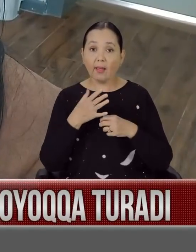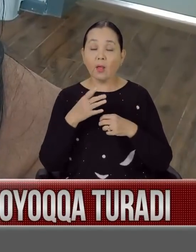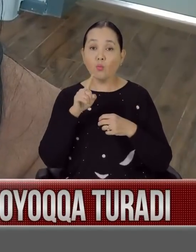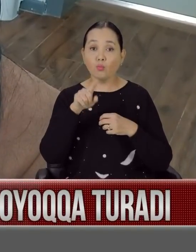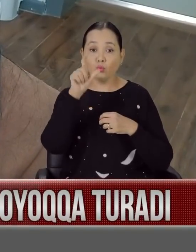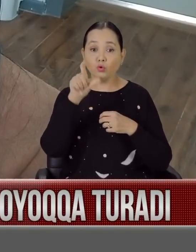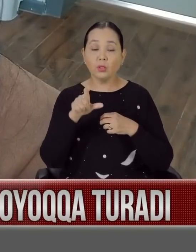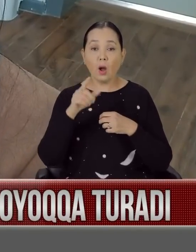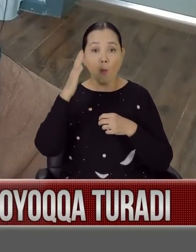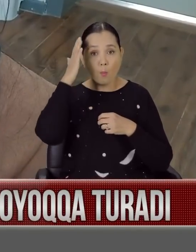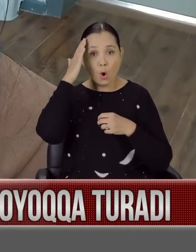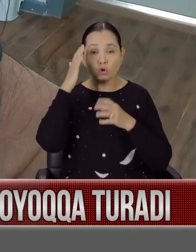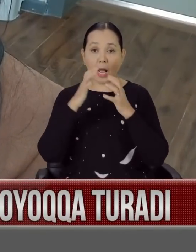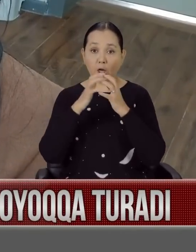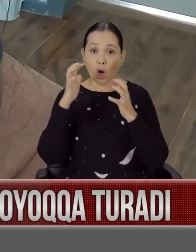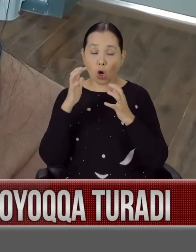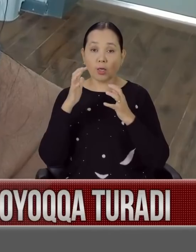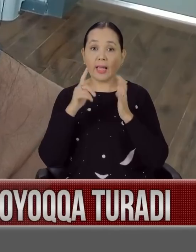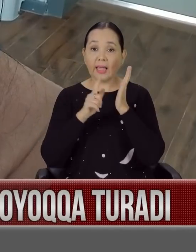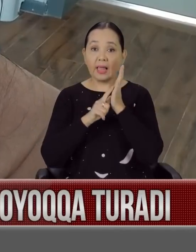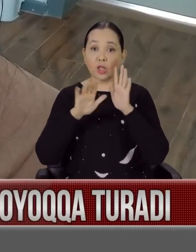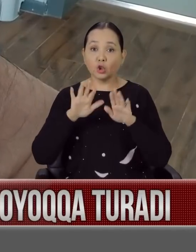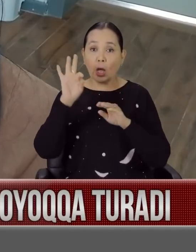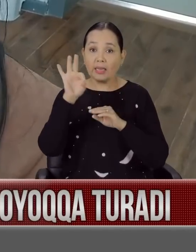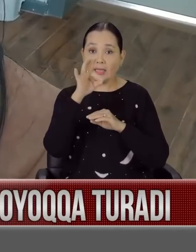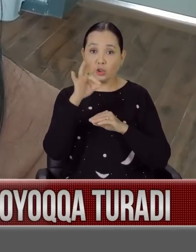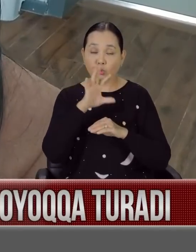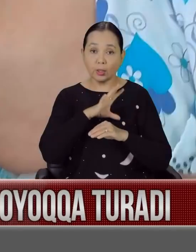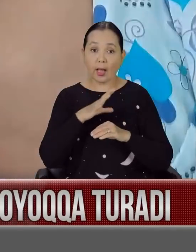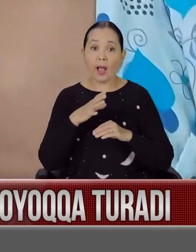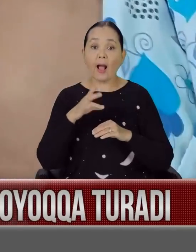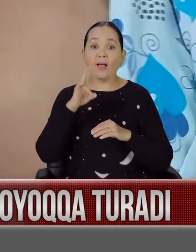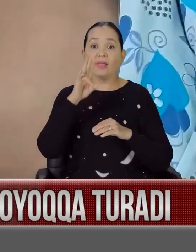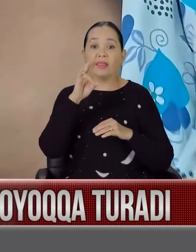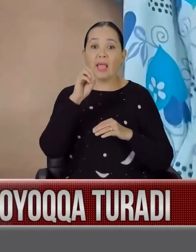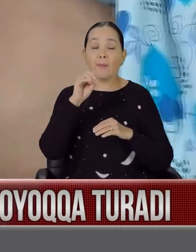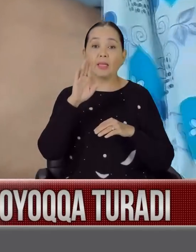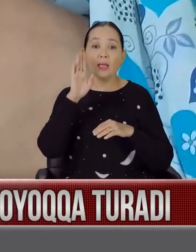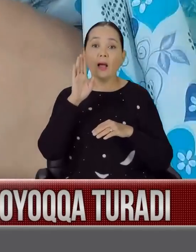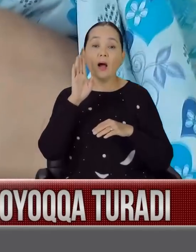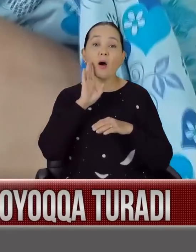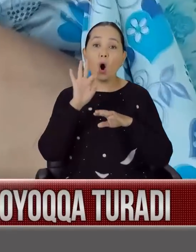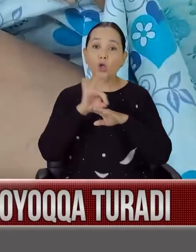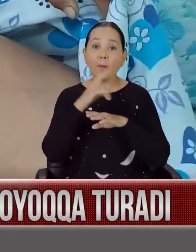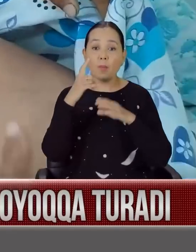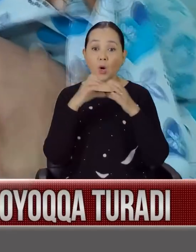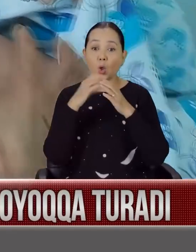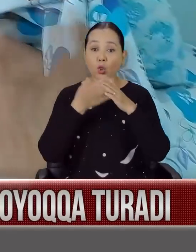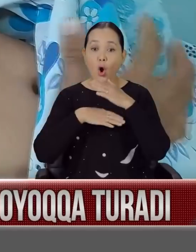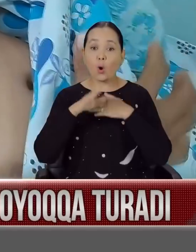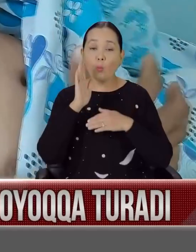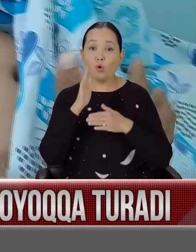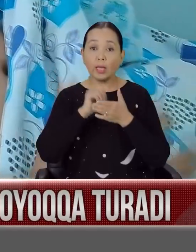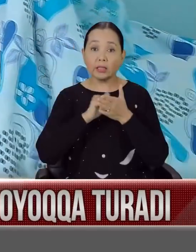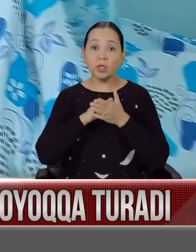Bu kishini boshlari yorilgan, 7 ta joydan tikish tushgan. Ne'mat akaning xotini va farzandi birinchi guruh nogironi